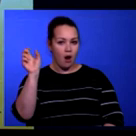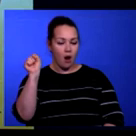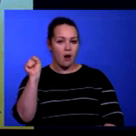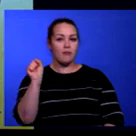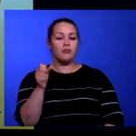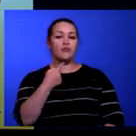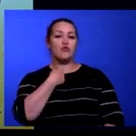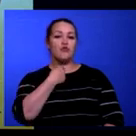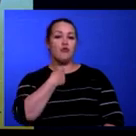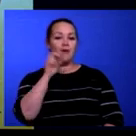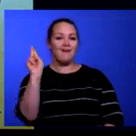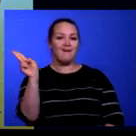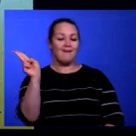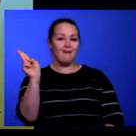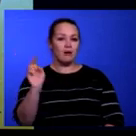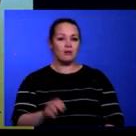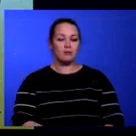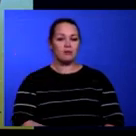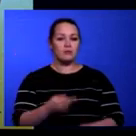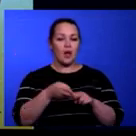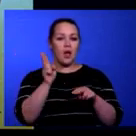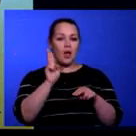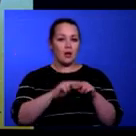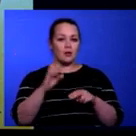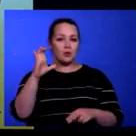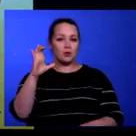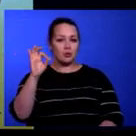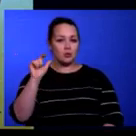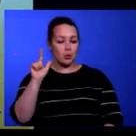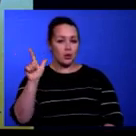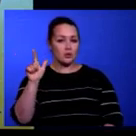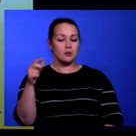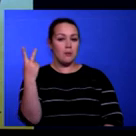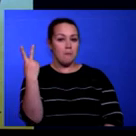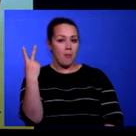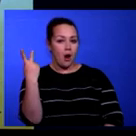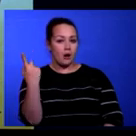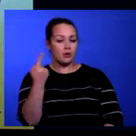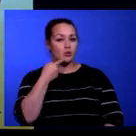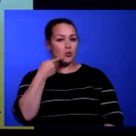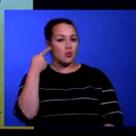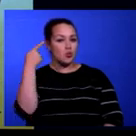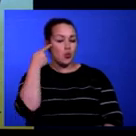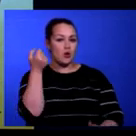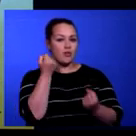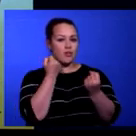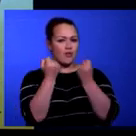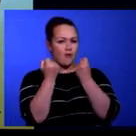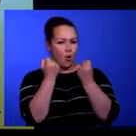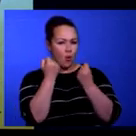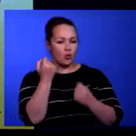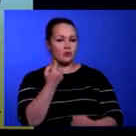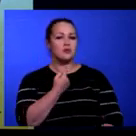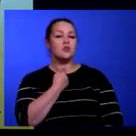к это согласный парный глухой твердый звук